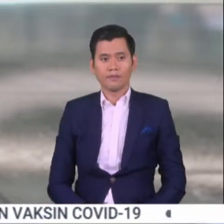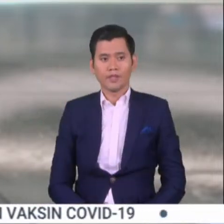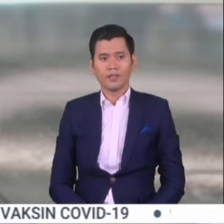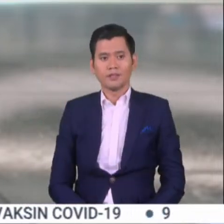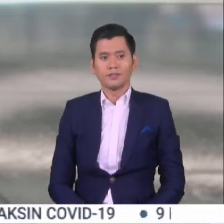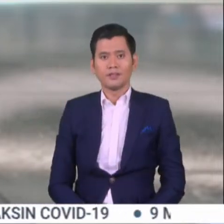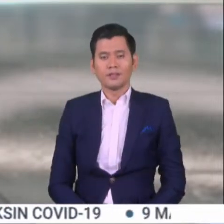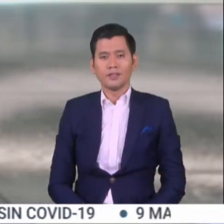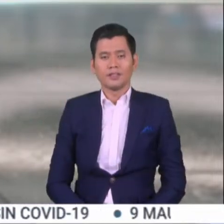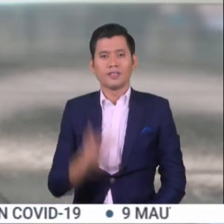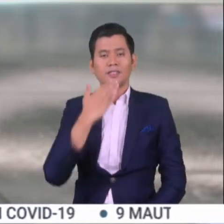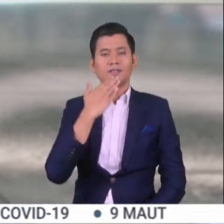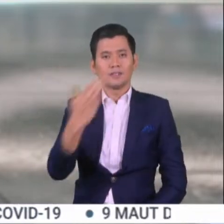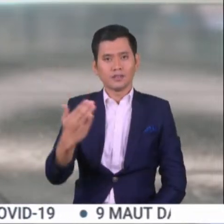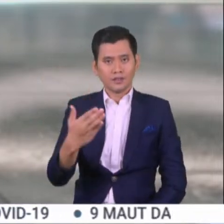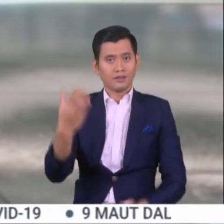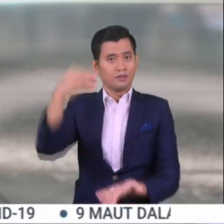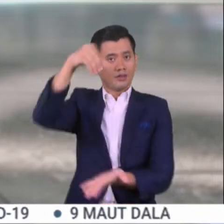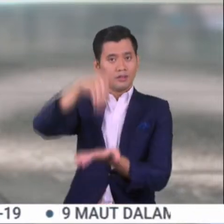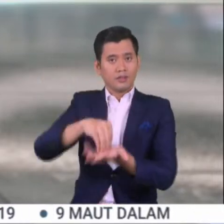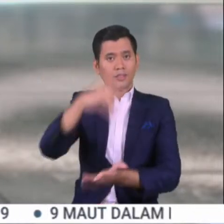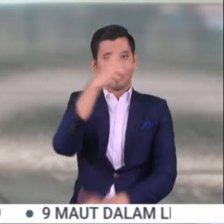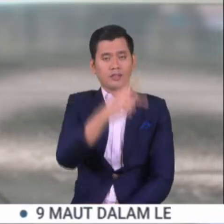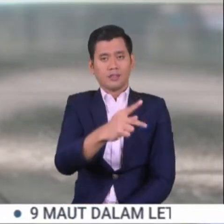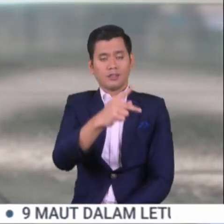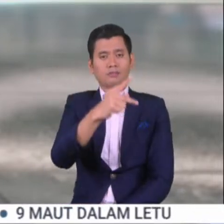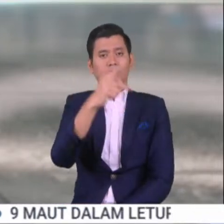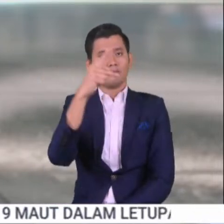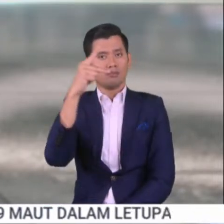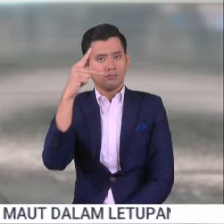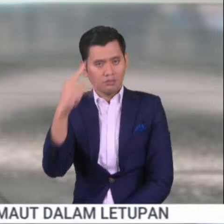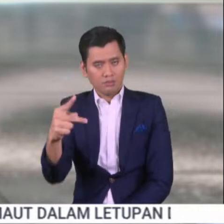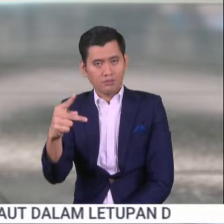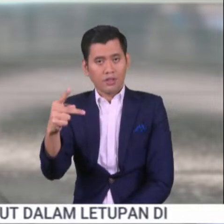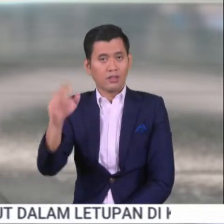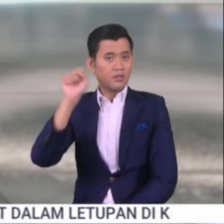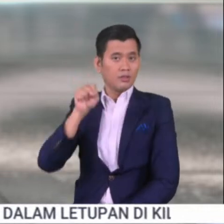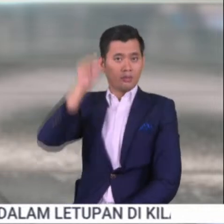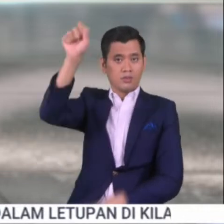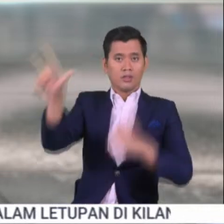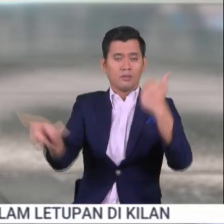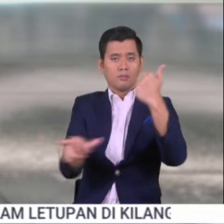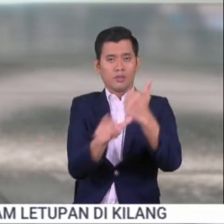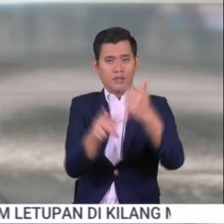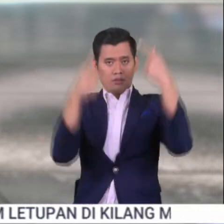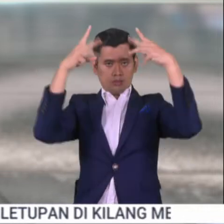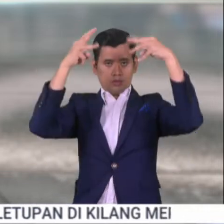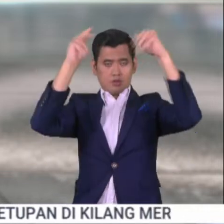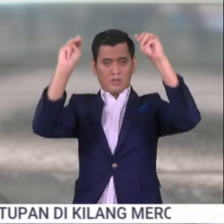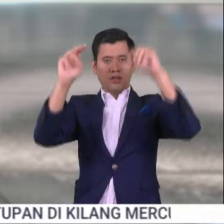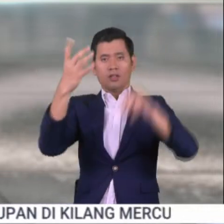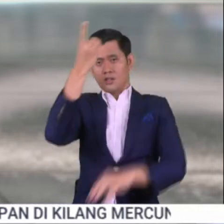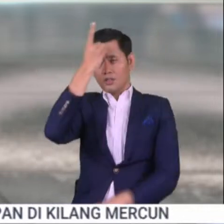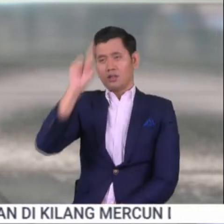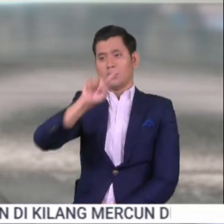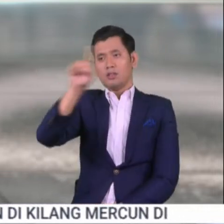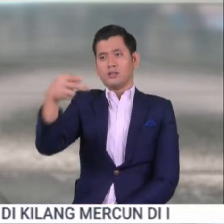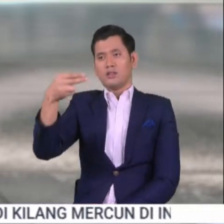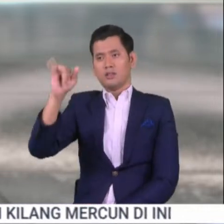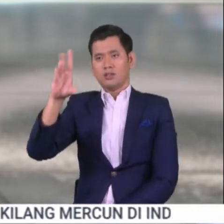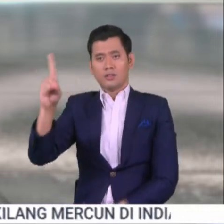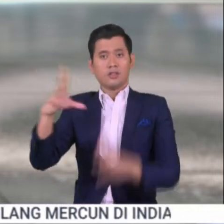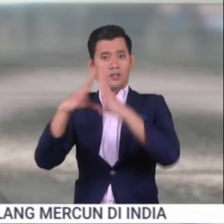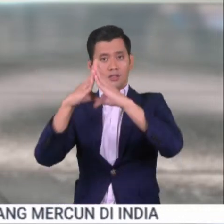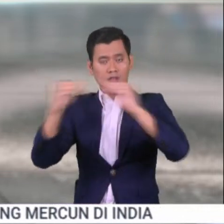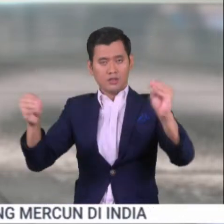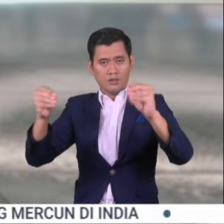Terima kasih Aisyah. Di Kota Kinabalu, Sabah, Timbalan Perdana Menteri Dato' Sri Dr. Ahmad Zaid Hamidi baru saja selesai merasmikan Majlis